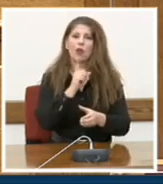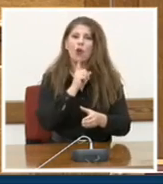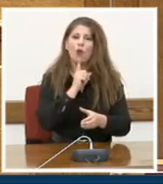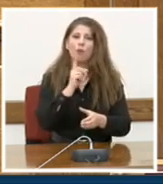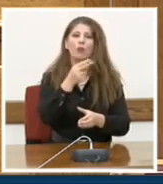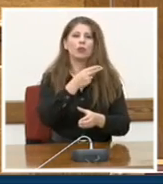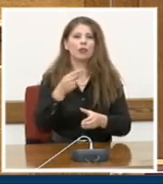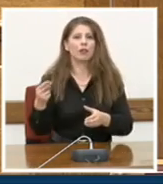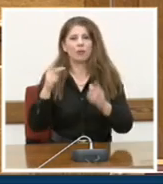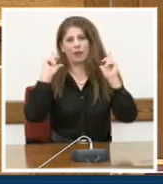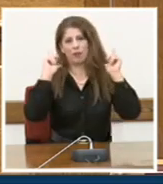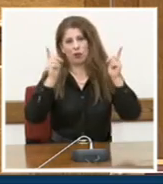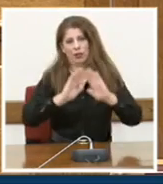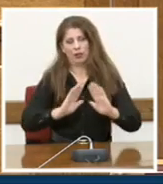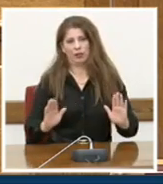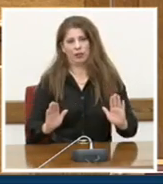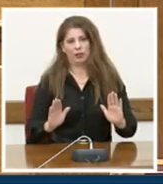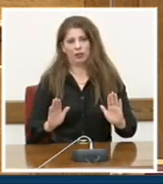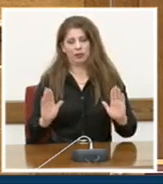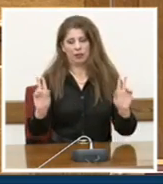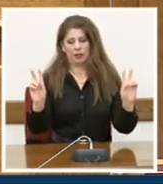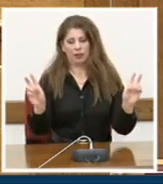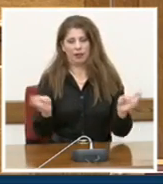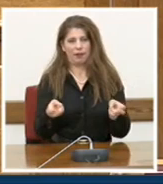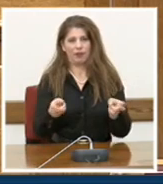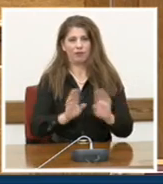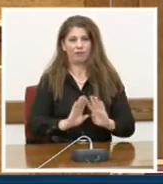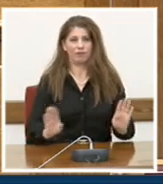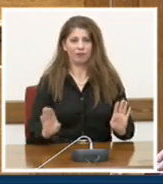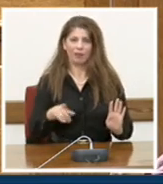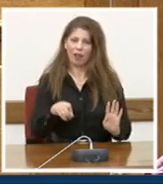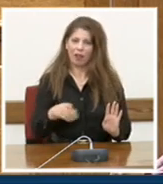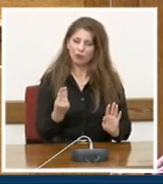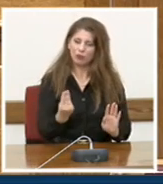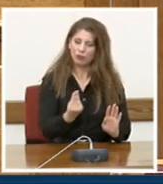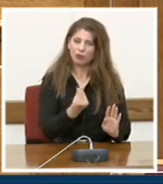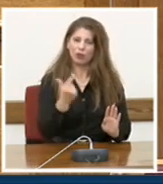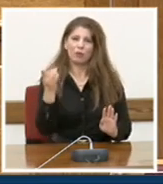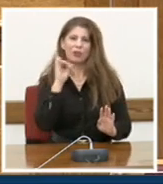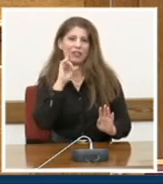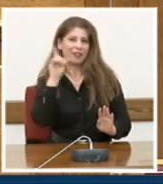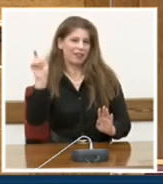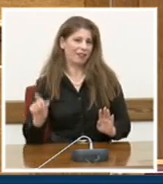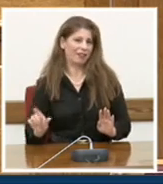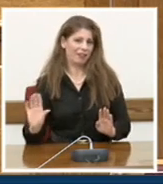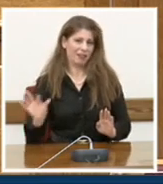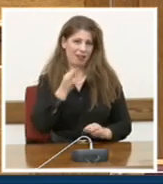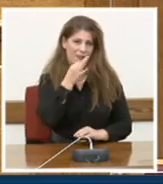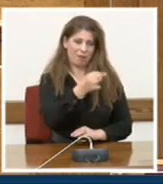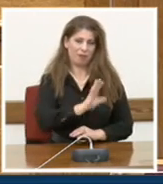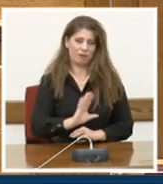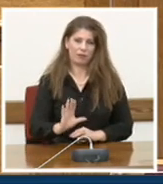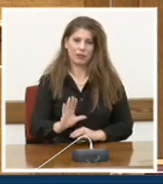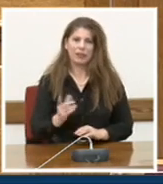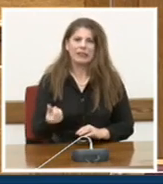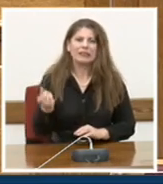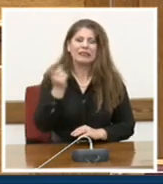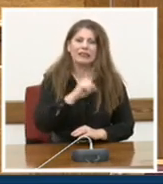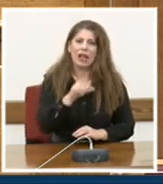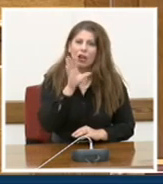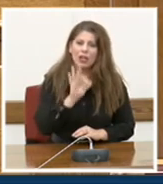δημοκρατίας. Κλείνουν τα εισαγωγικά, είπε με στόμφο ή εν λόγω κυρία. Τι άλλο αλήθεια να προσθέσουμε